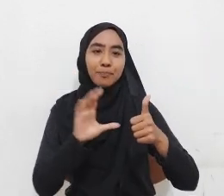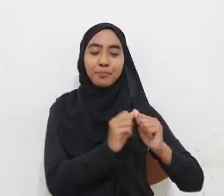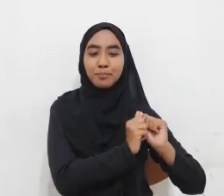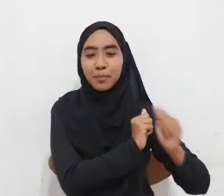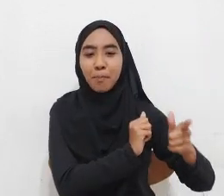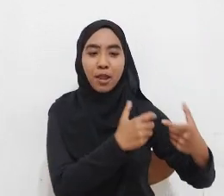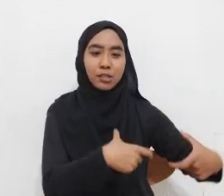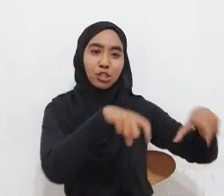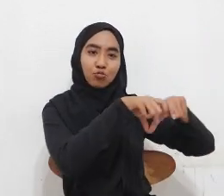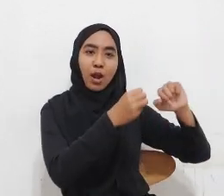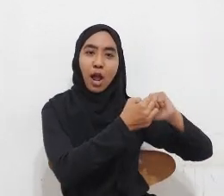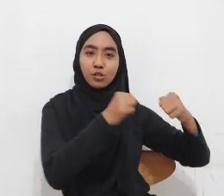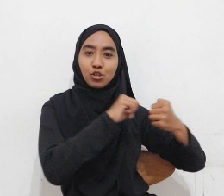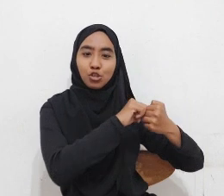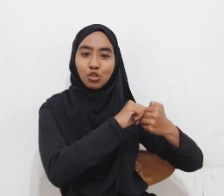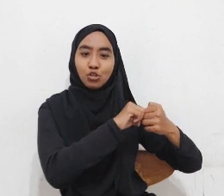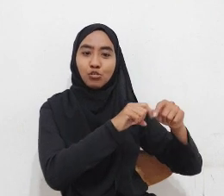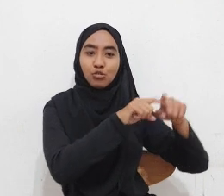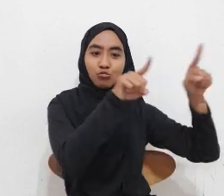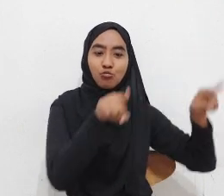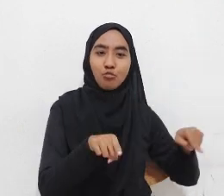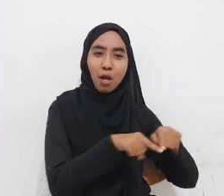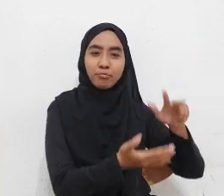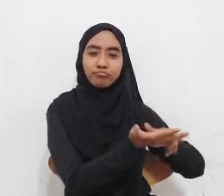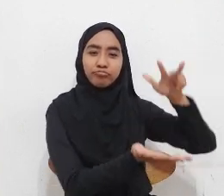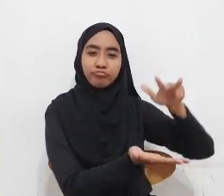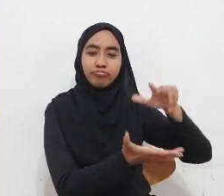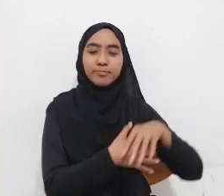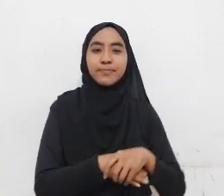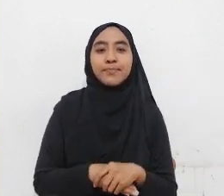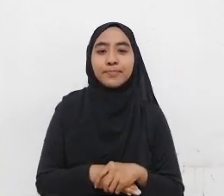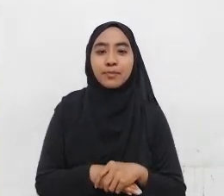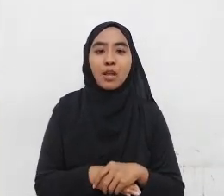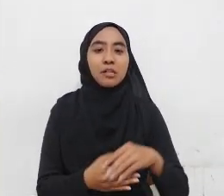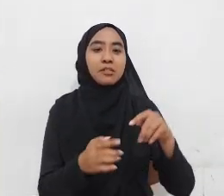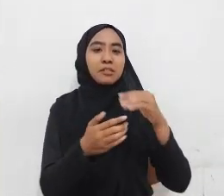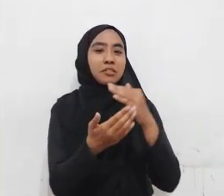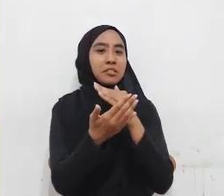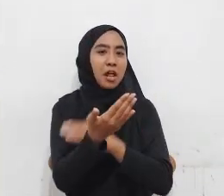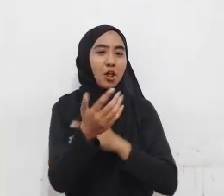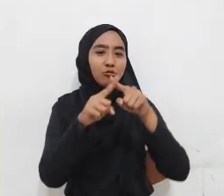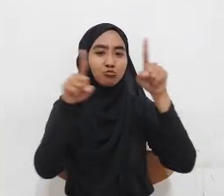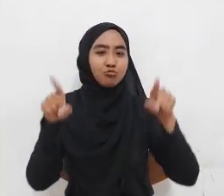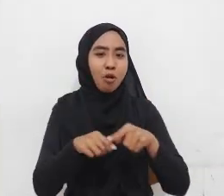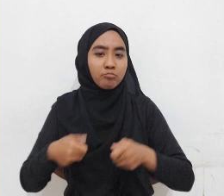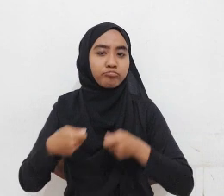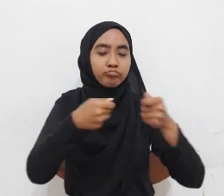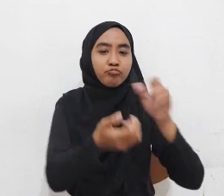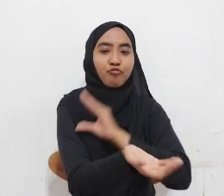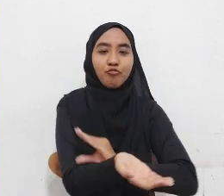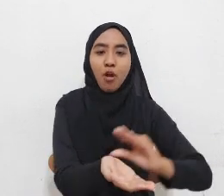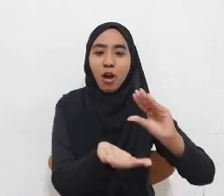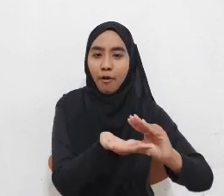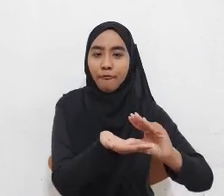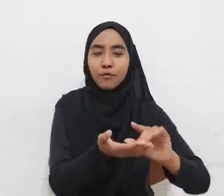panjar biaya perkara sesuai dengan SK yang ditetapkan. Syarat pengajuan wakaf atau